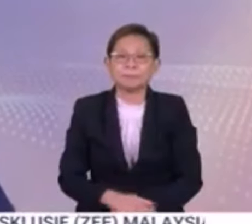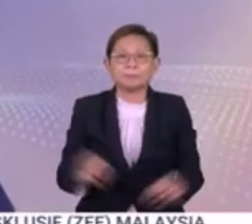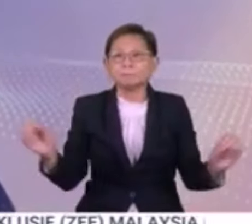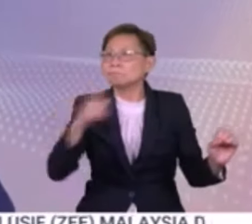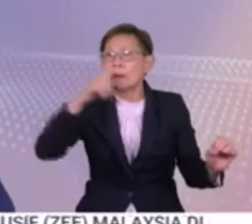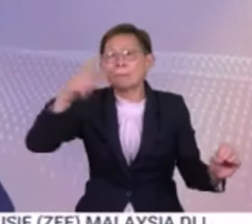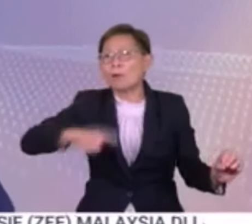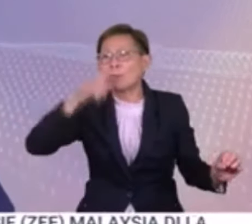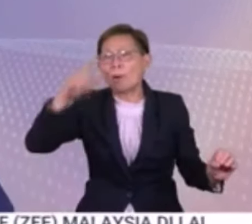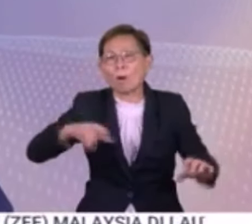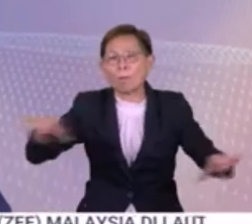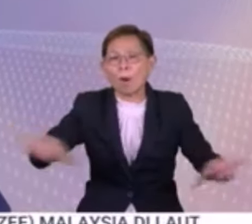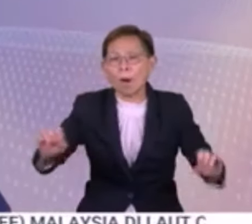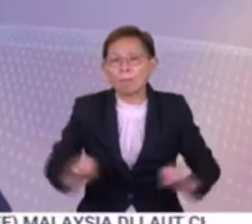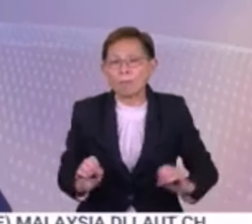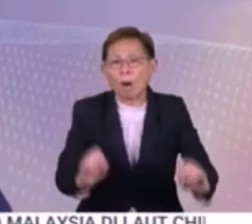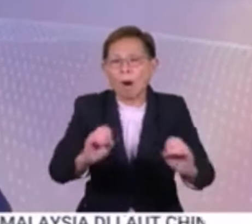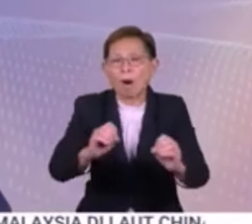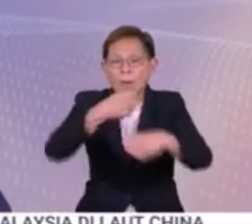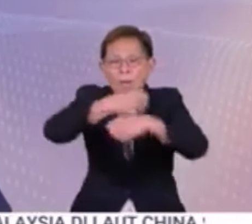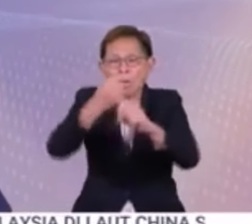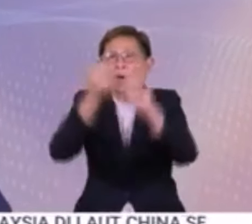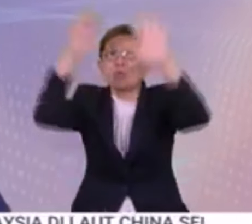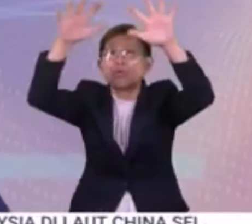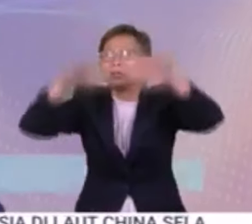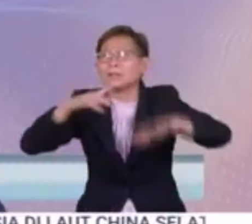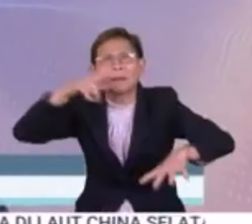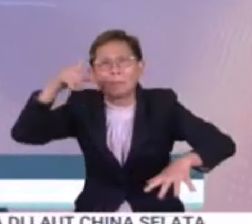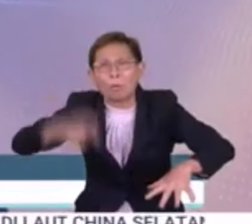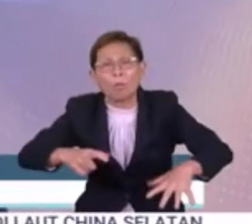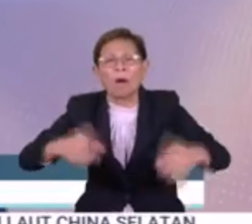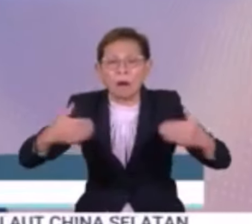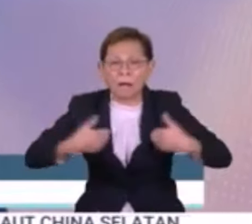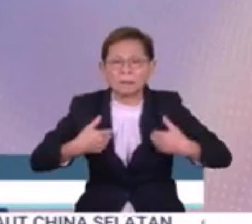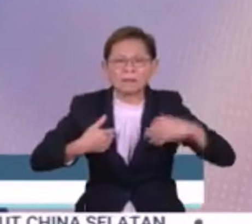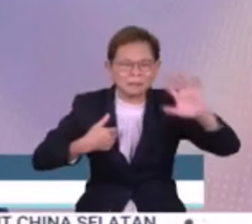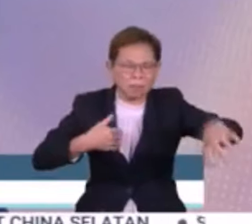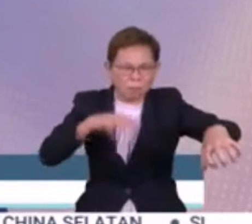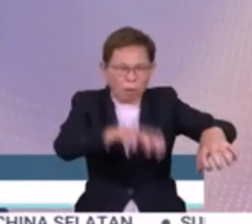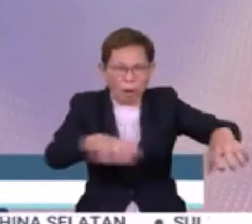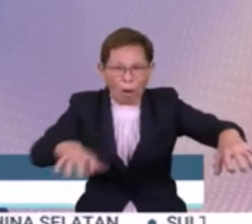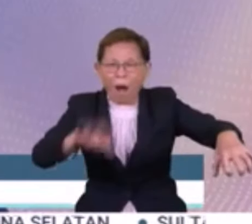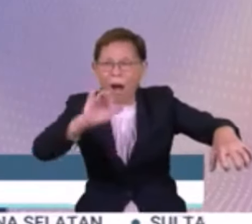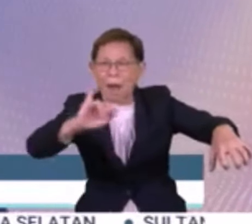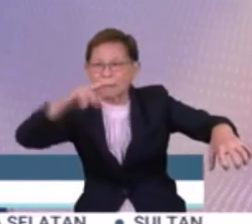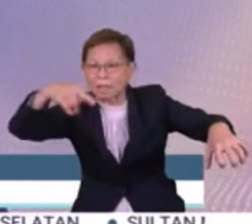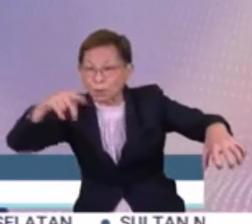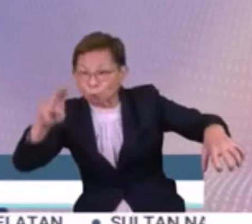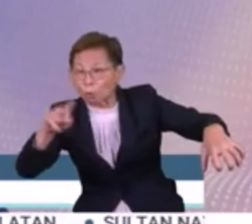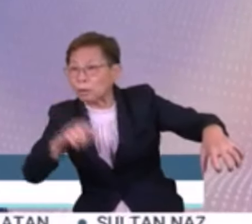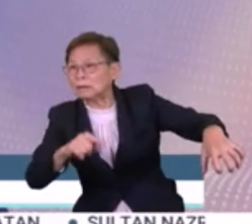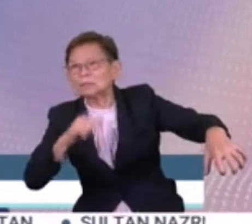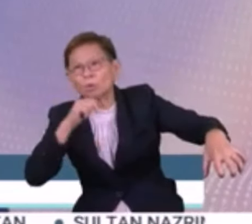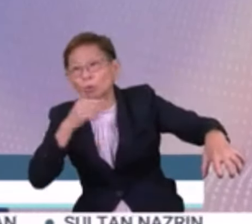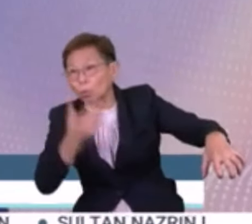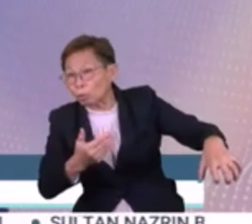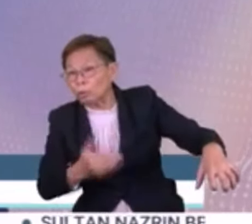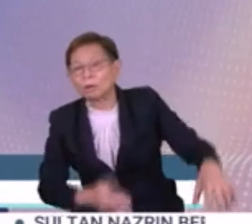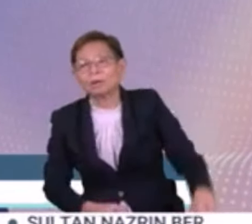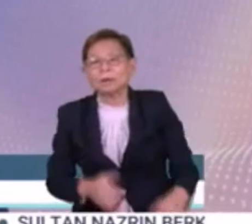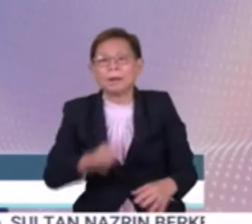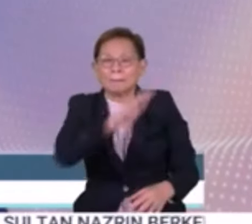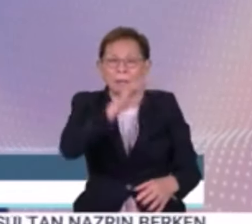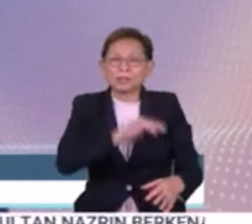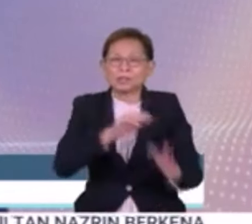tiada keperluan menjalankan operasi pembenihan awat walaupun terdapat kawasan mencatat indeks pencemaran udara Ipu tidak sihat